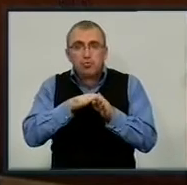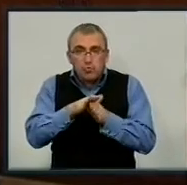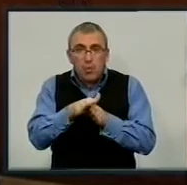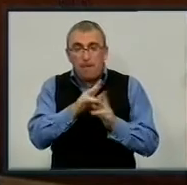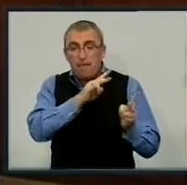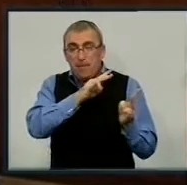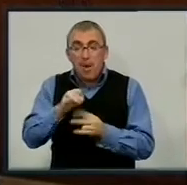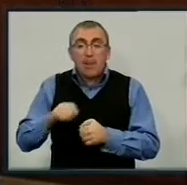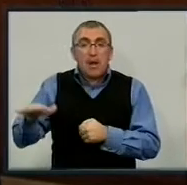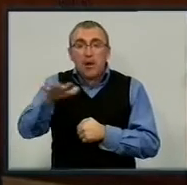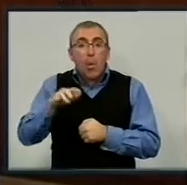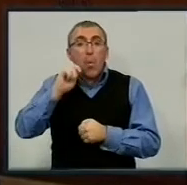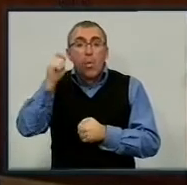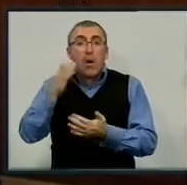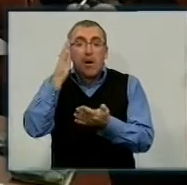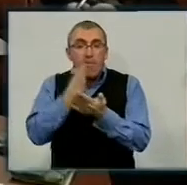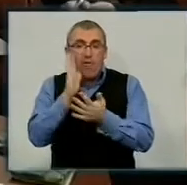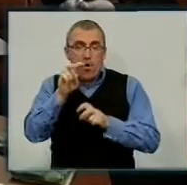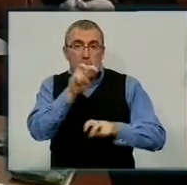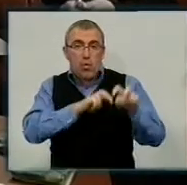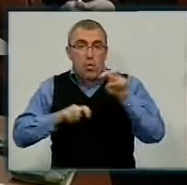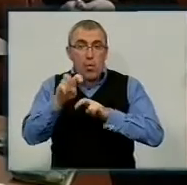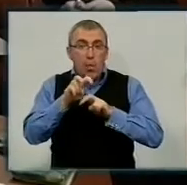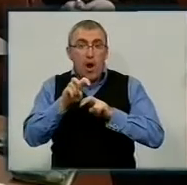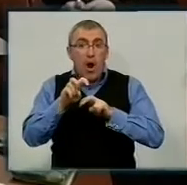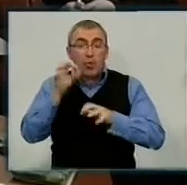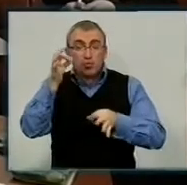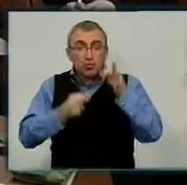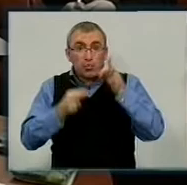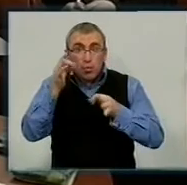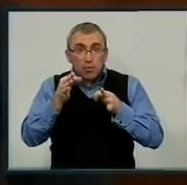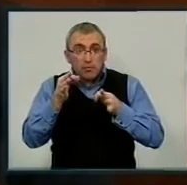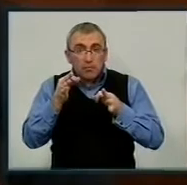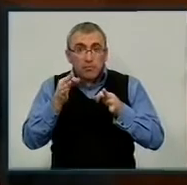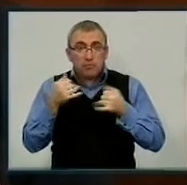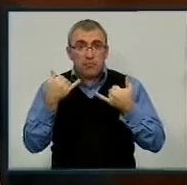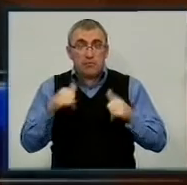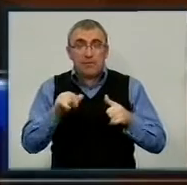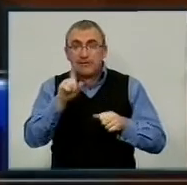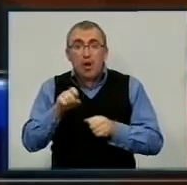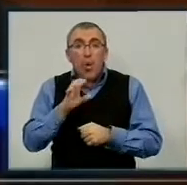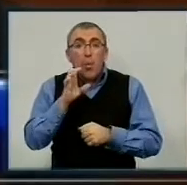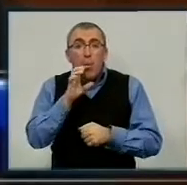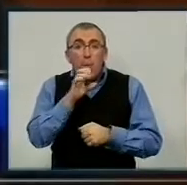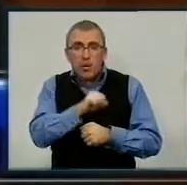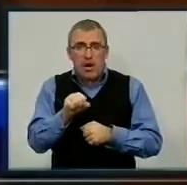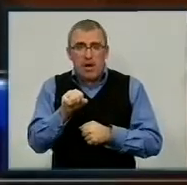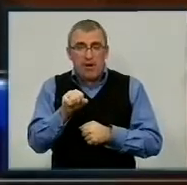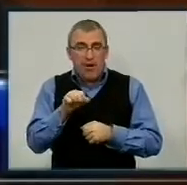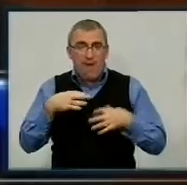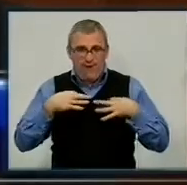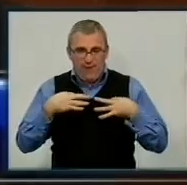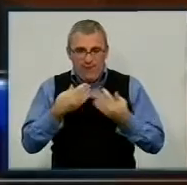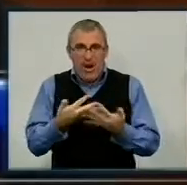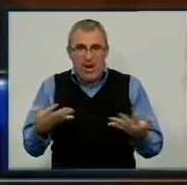преступление на территории Украины находится в розске втім вирок суду жінку приголомшив какую-то вещь